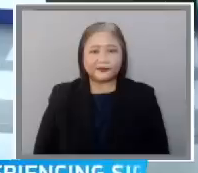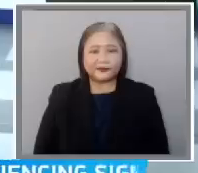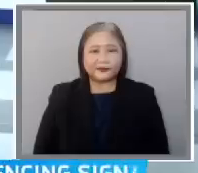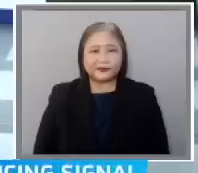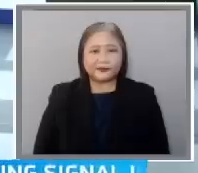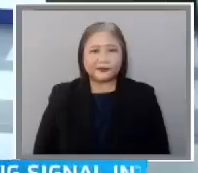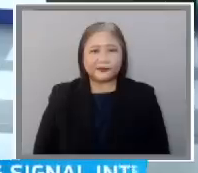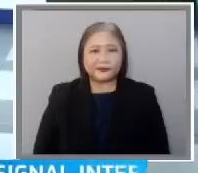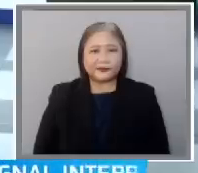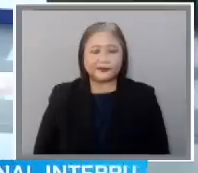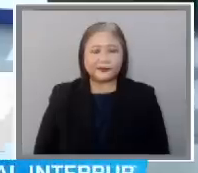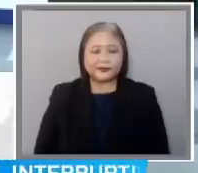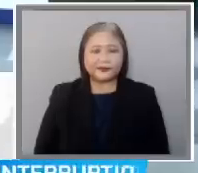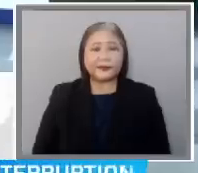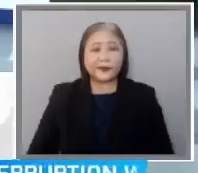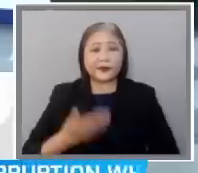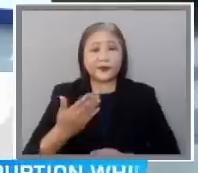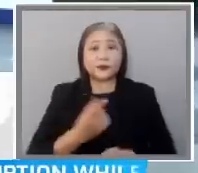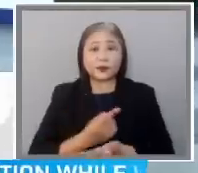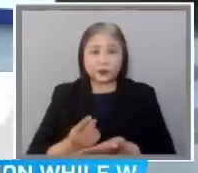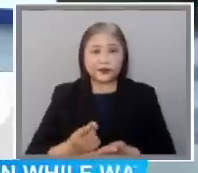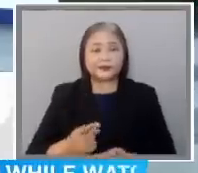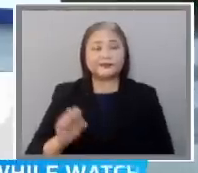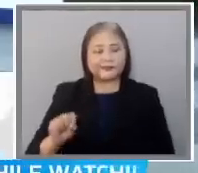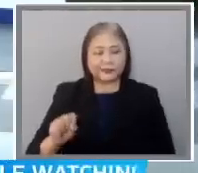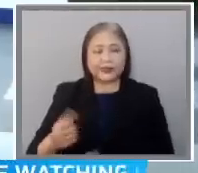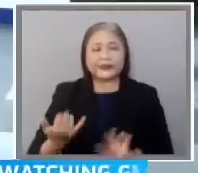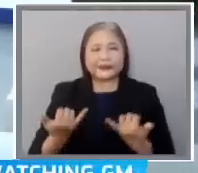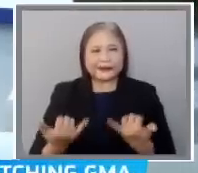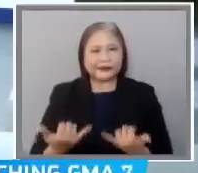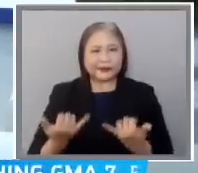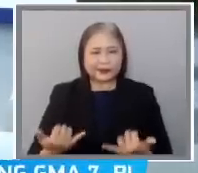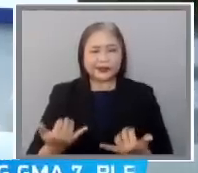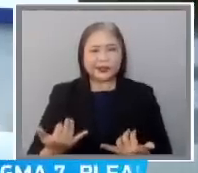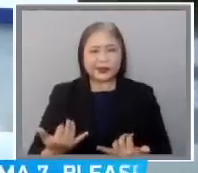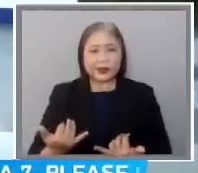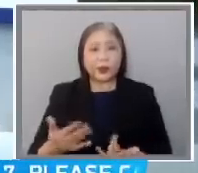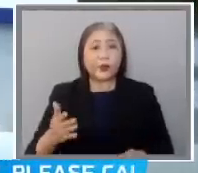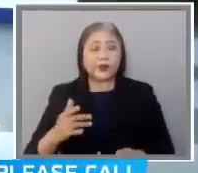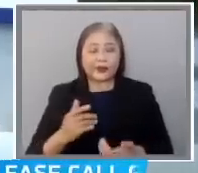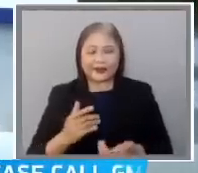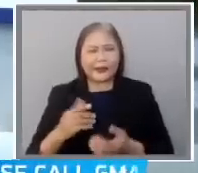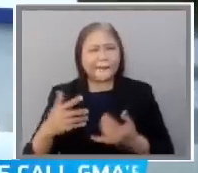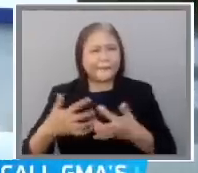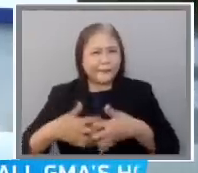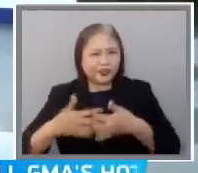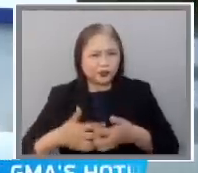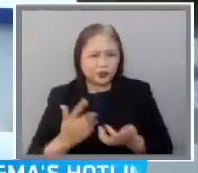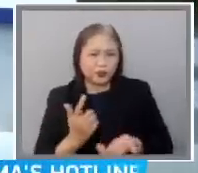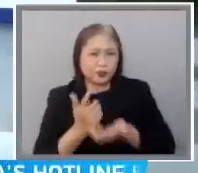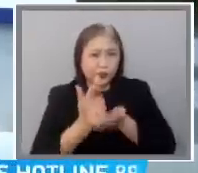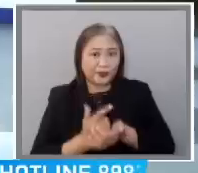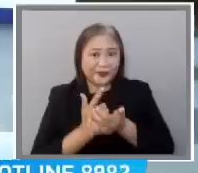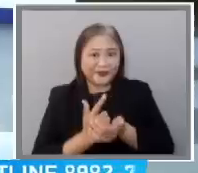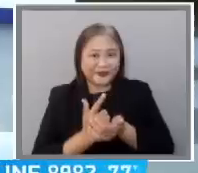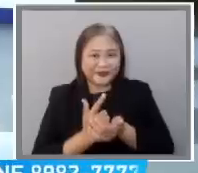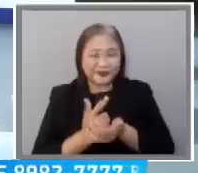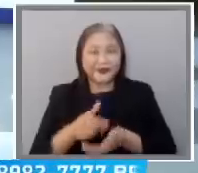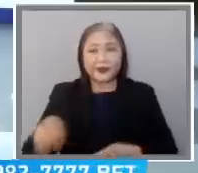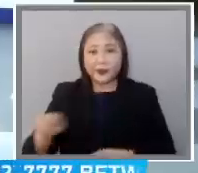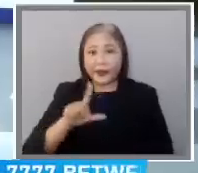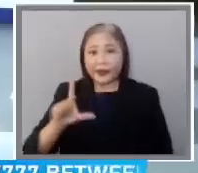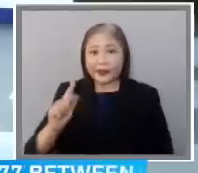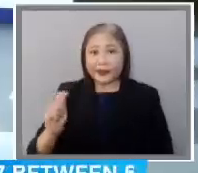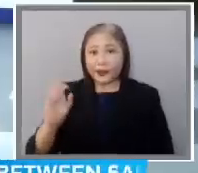Connie, sa susunod na linggo nga ay ito na. Itong handheld device na ito ang makikita nyo na bit-bit ng mga LTO enforcer